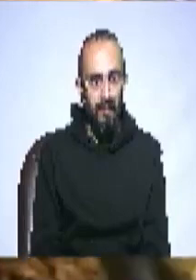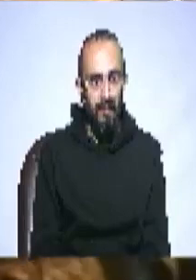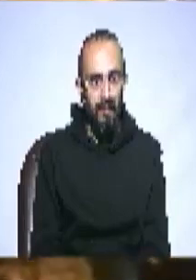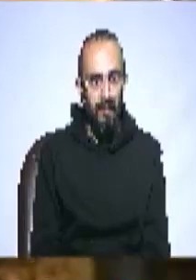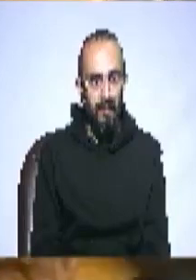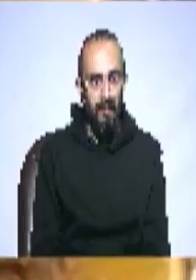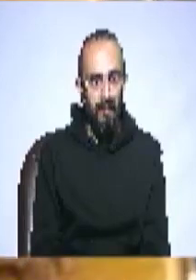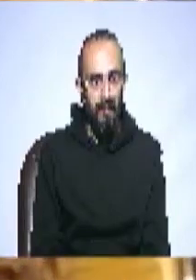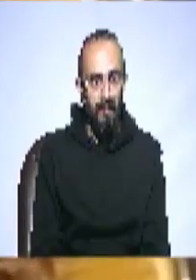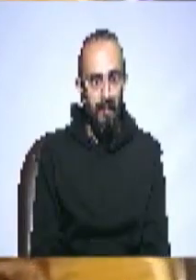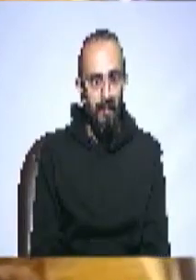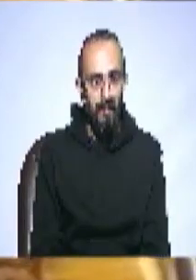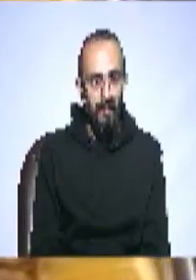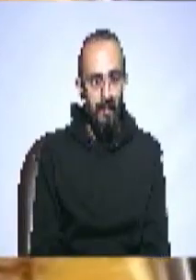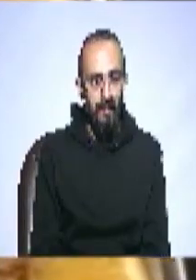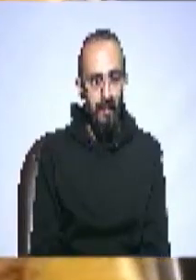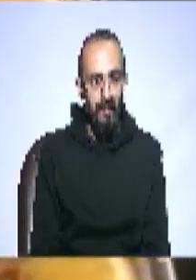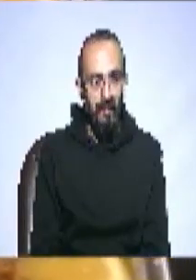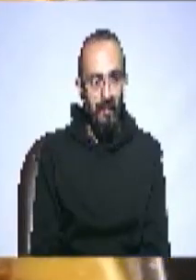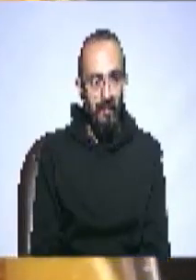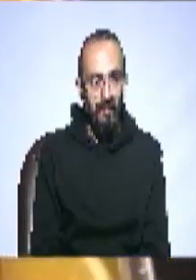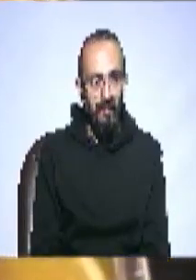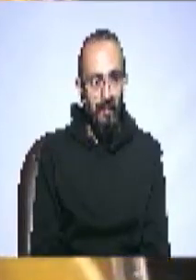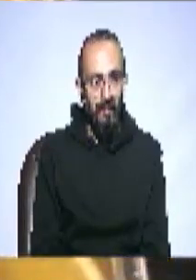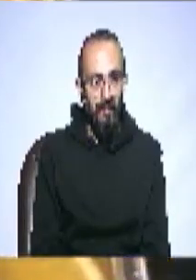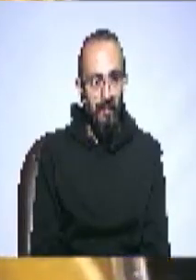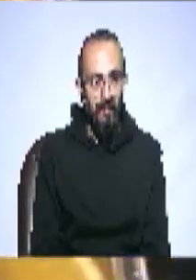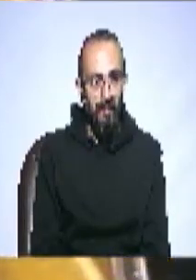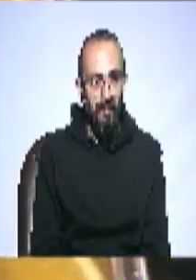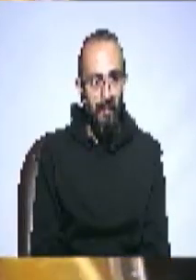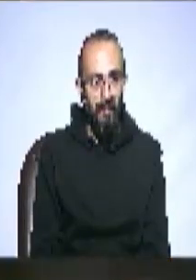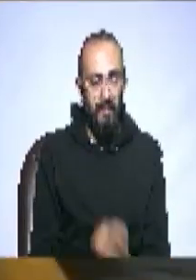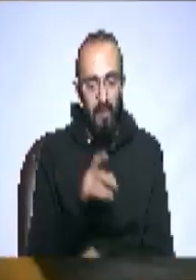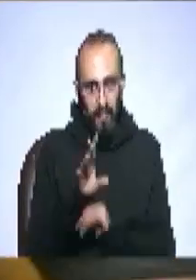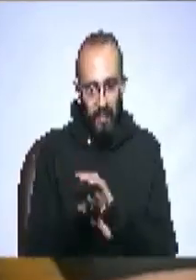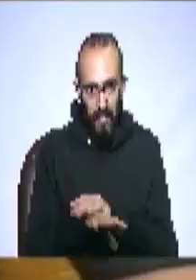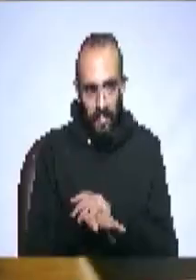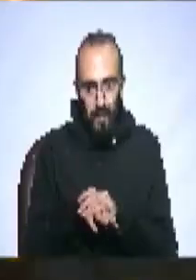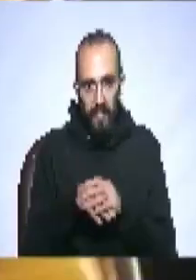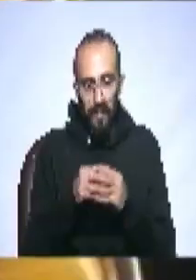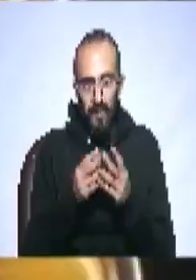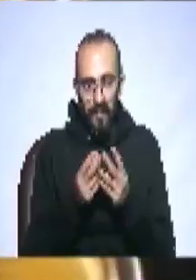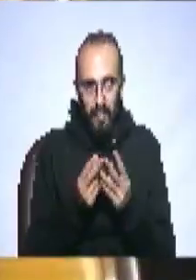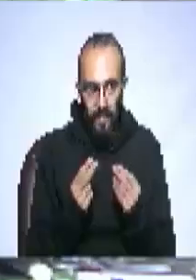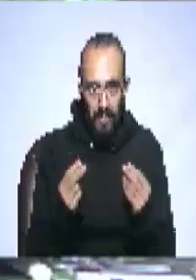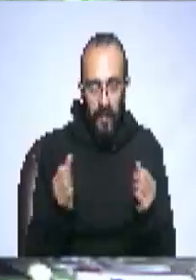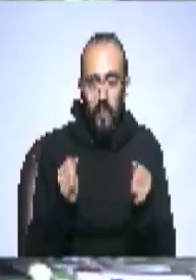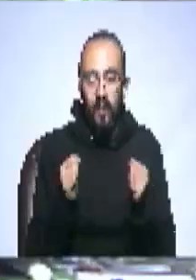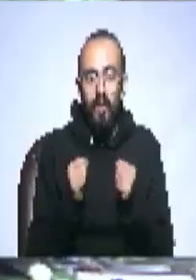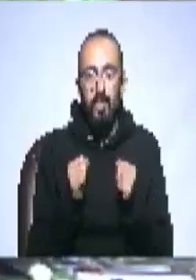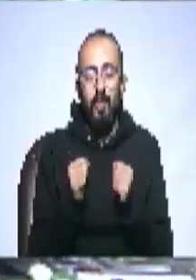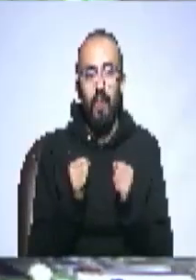ماشي حلوة. حلو كده. هنعمل اللي احنا عملنا حاجات النهارده يا جماعه. انا قلت انها حاجات شتويه